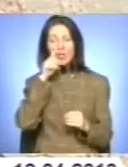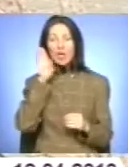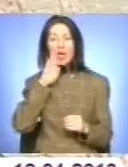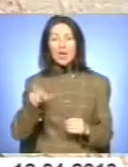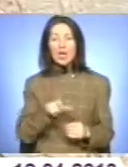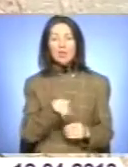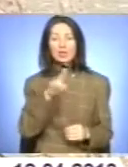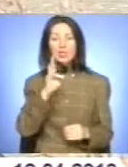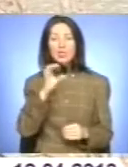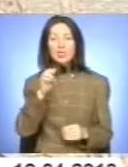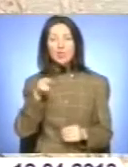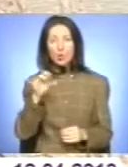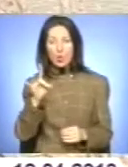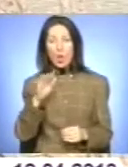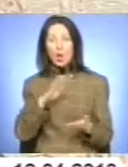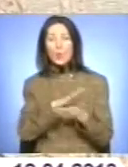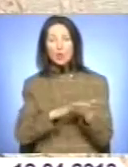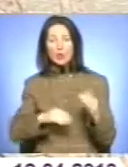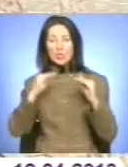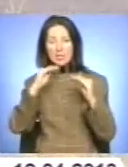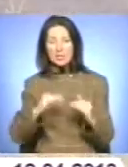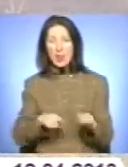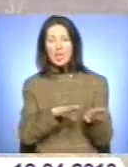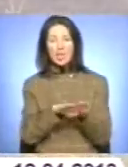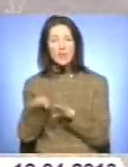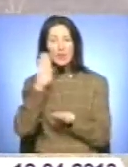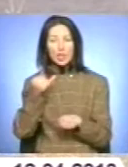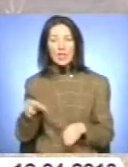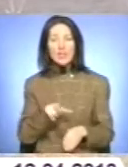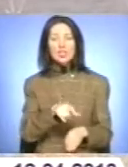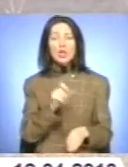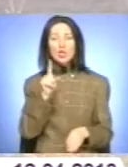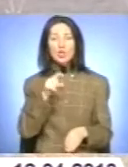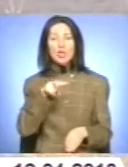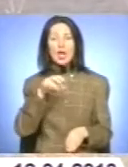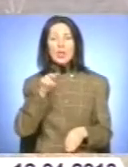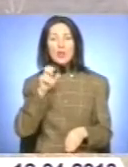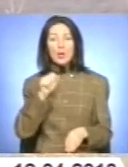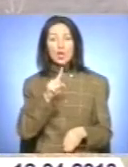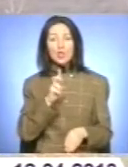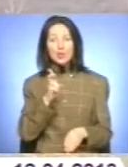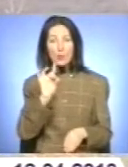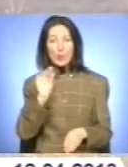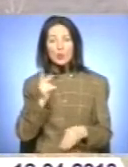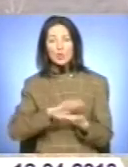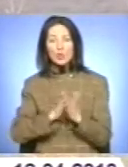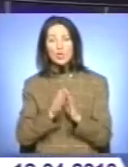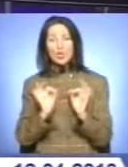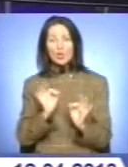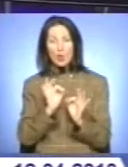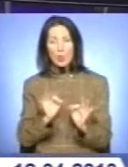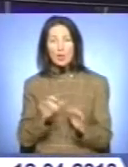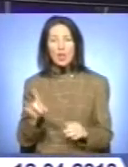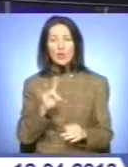триває спад рівня води. На річках Золота Липа та Збруч ситуація стабілізувалася. В районі гідрологічного поставу Лучиськ вода